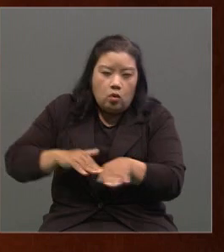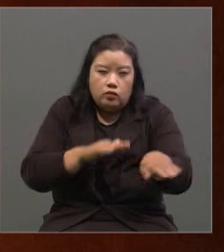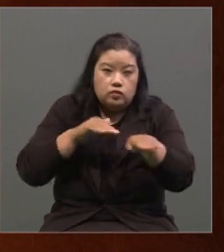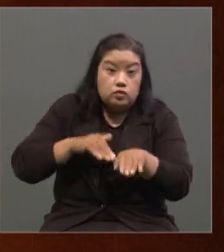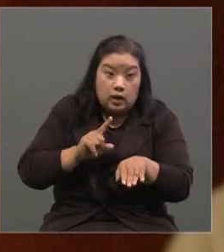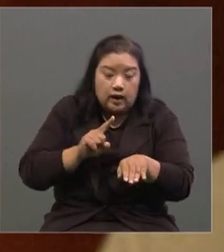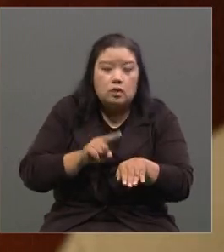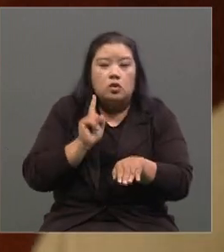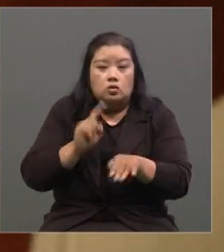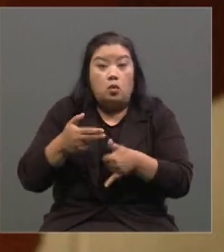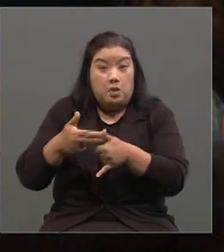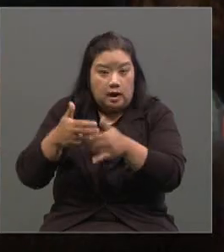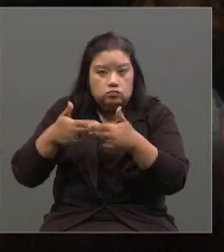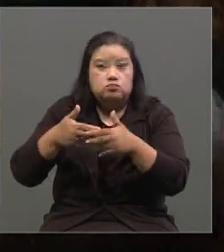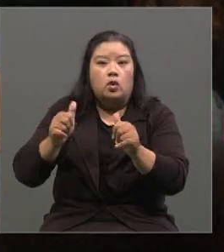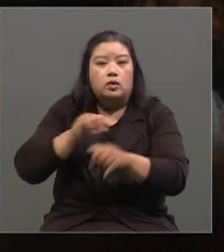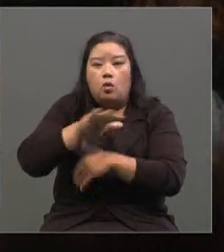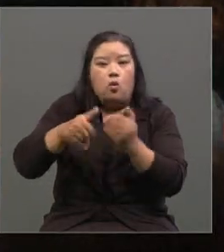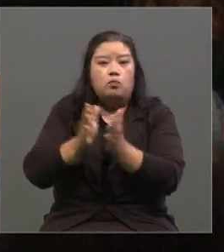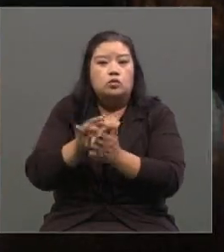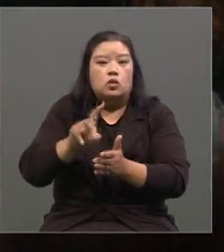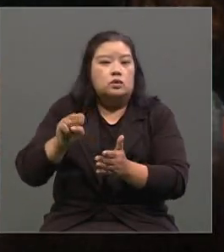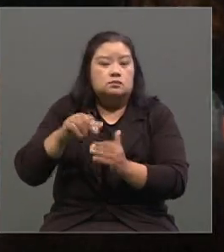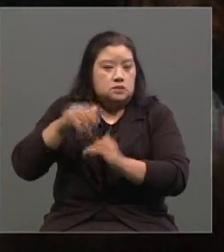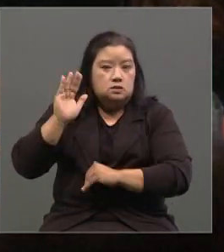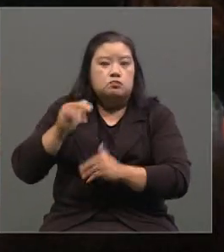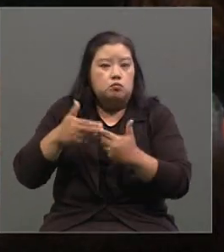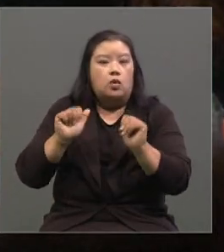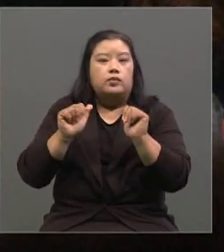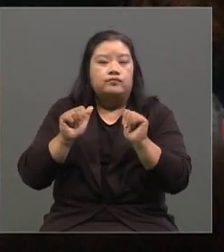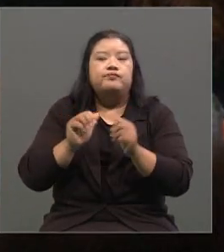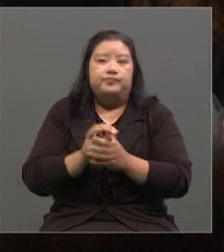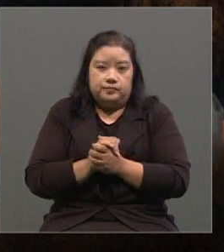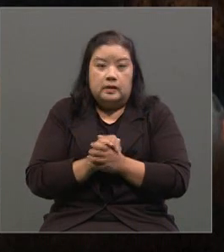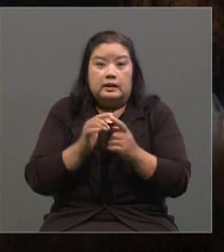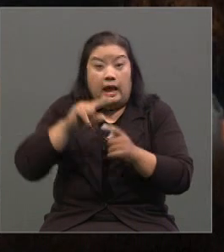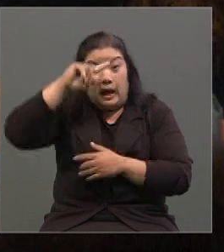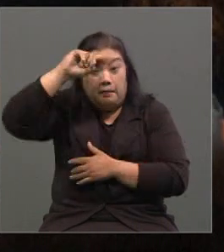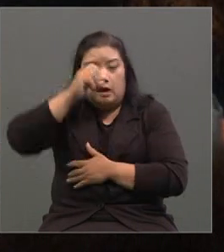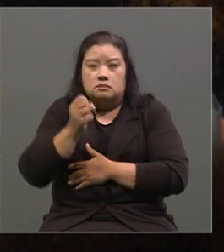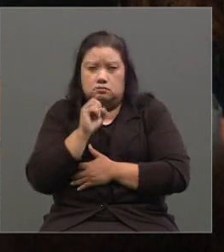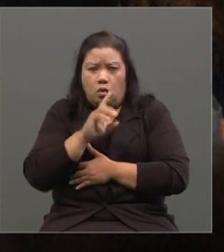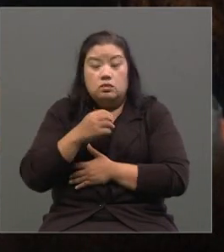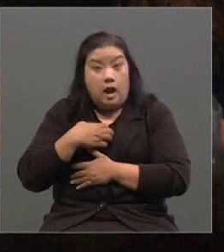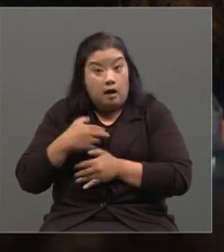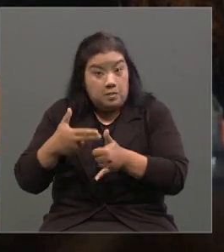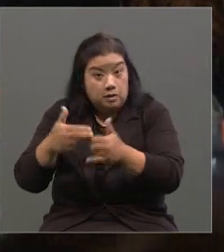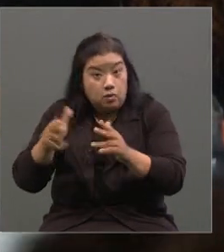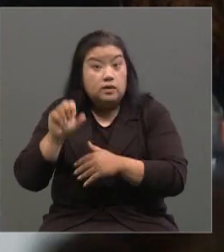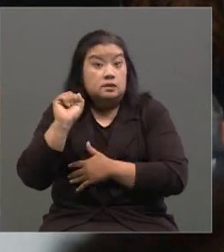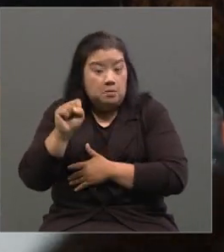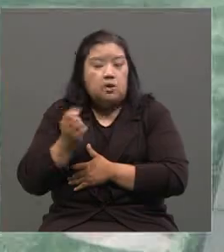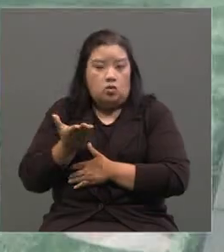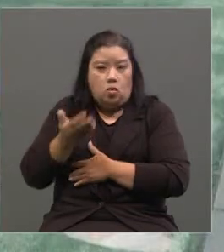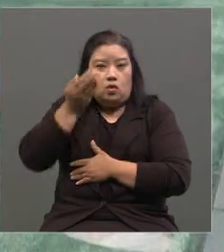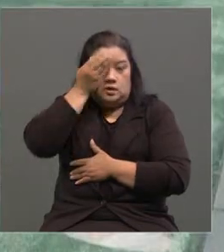ฮามาสปล่อยตัวประกันออกมาทั้งหมดเท่านั้นนะครับในขณะที่ทางฮามาสเนี่ยก็ก็ต่อรองว่าเขาจะปล่อยตัวประกันก็ต่อเมื่อแลกกับทาง